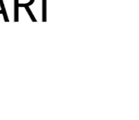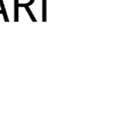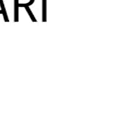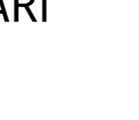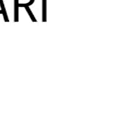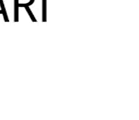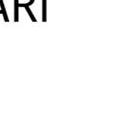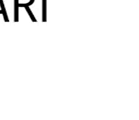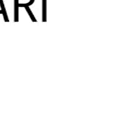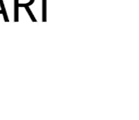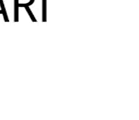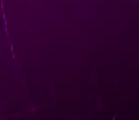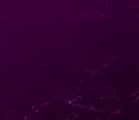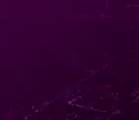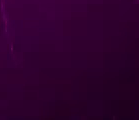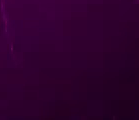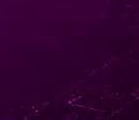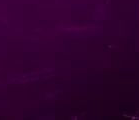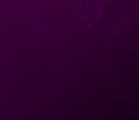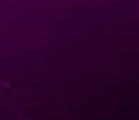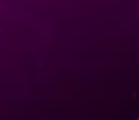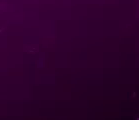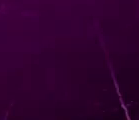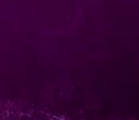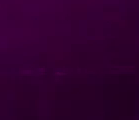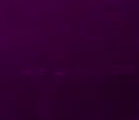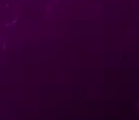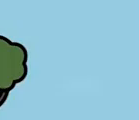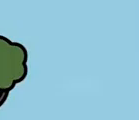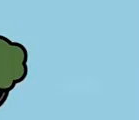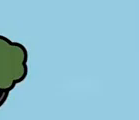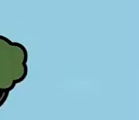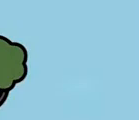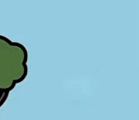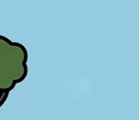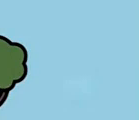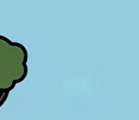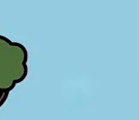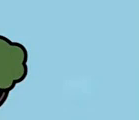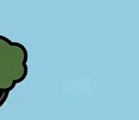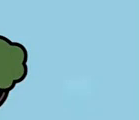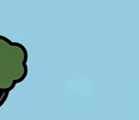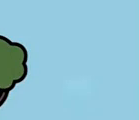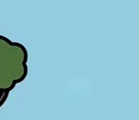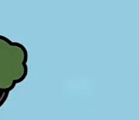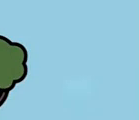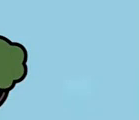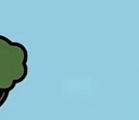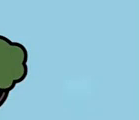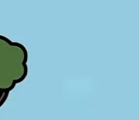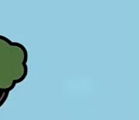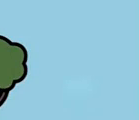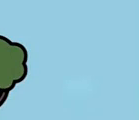Kelajakning top 10 ta kasblari: urbanist, shaharsozlik bo'yicha mutaxassis. Aholining o'sib borishi avtomatik tarzda